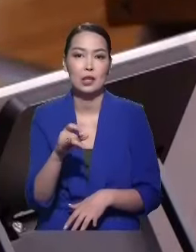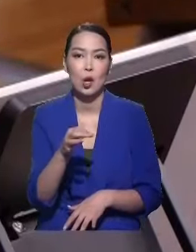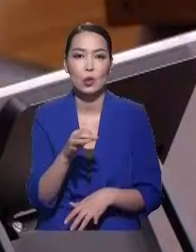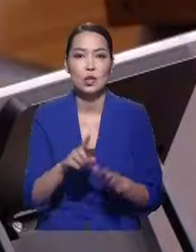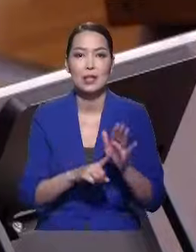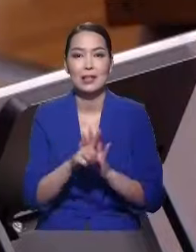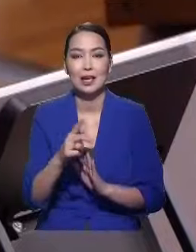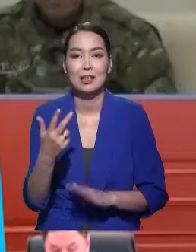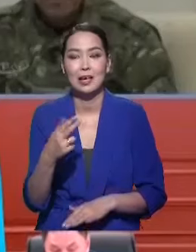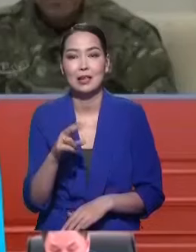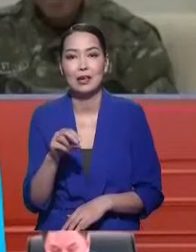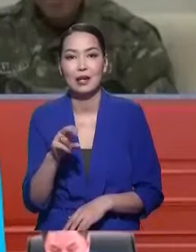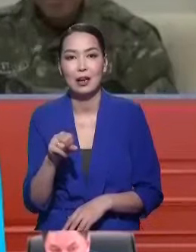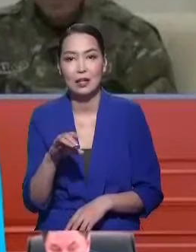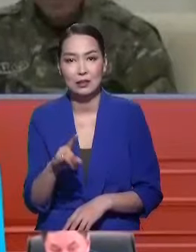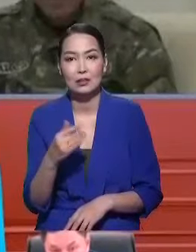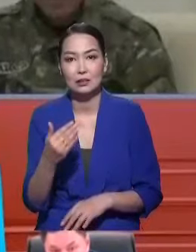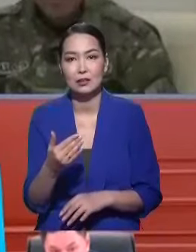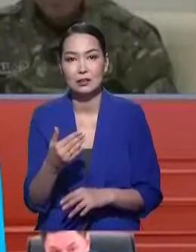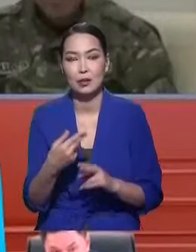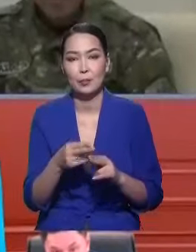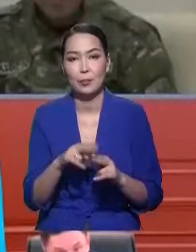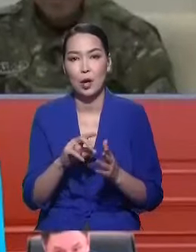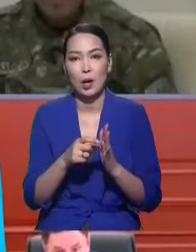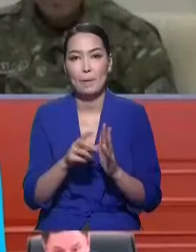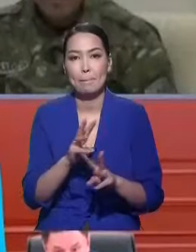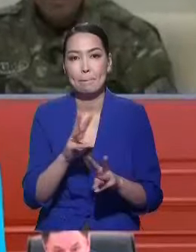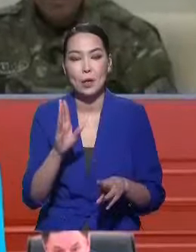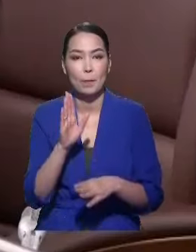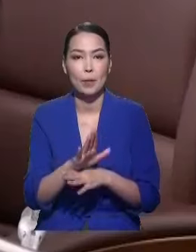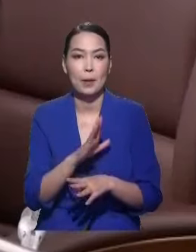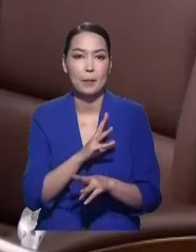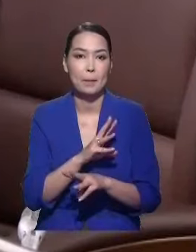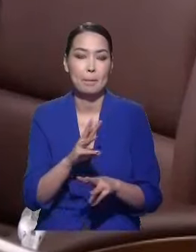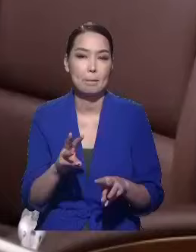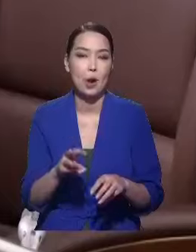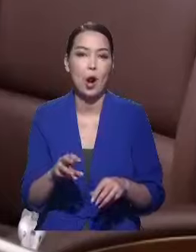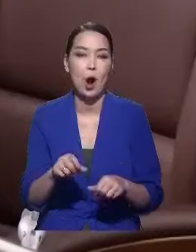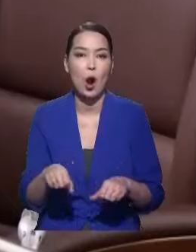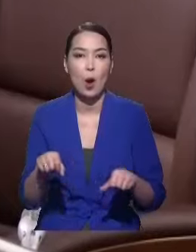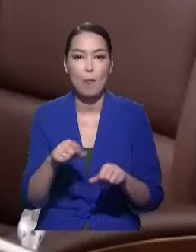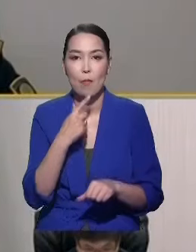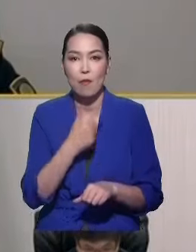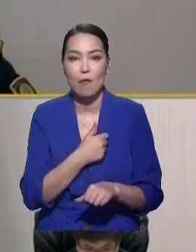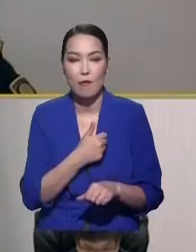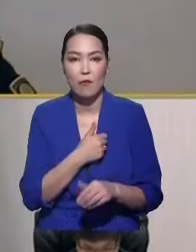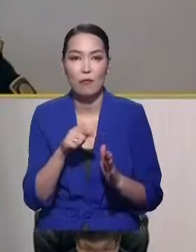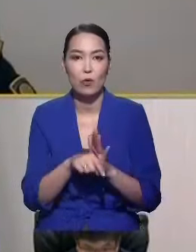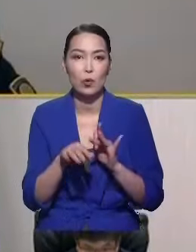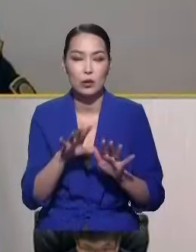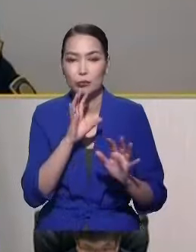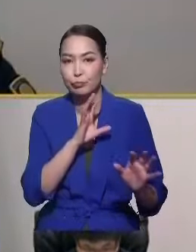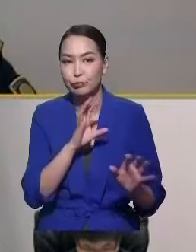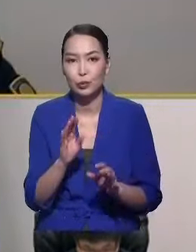третьей декады. В связи с этим глава Кабмина поручил министрам обороны и внутренних дел в случае необходимости обеспечить дополнительную